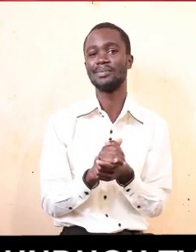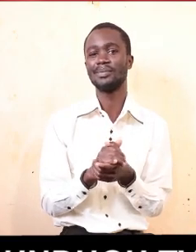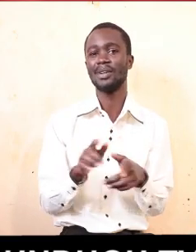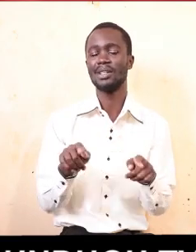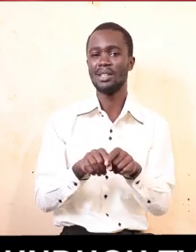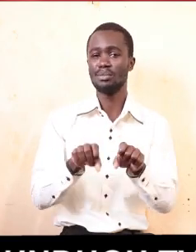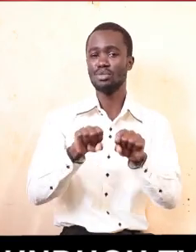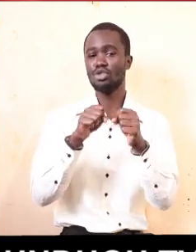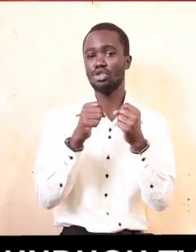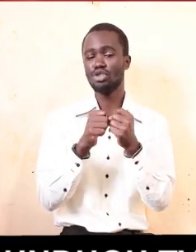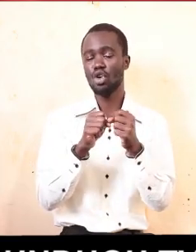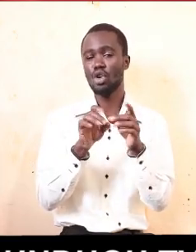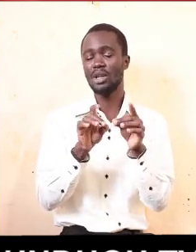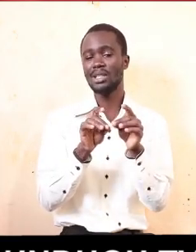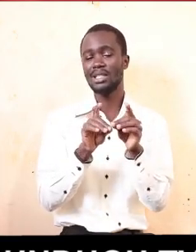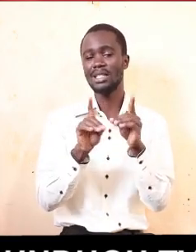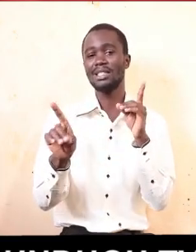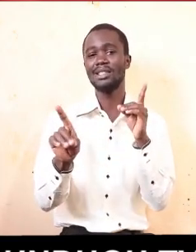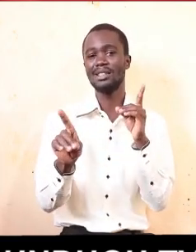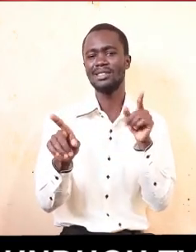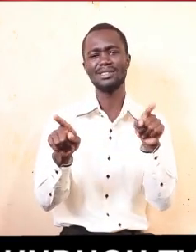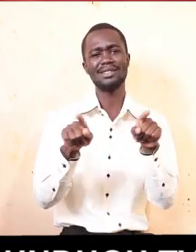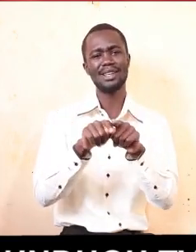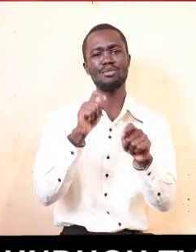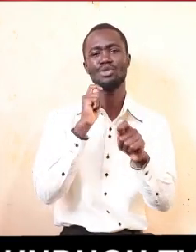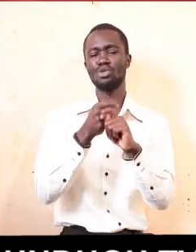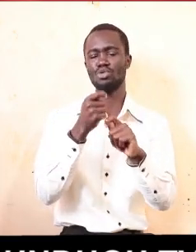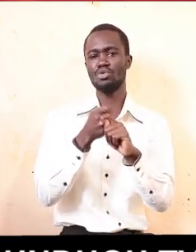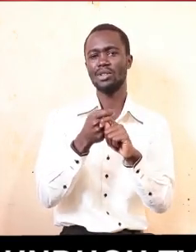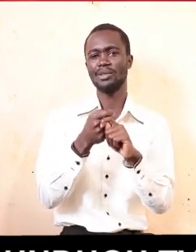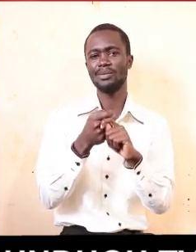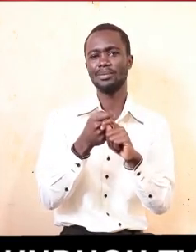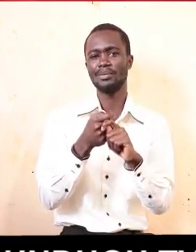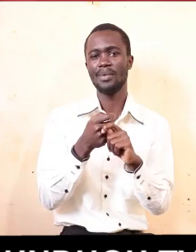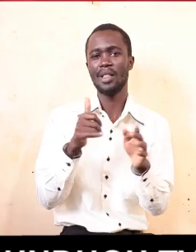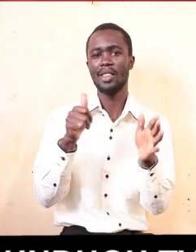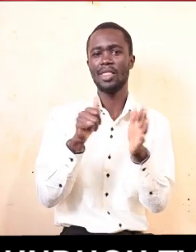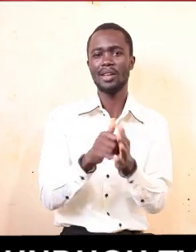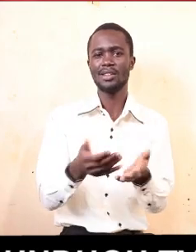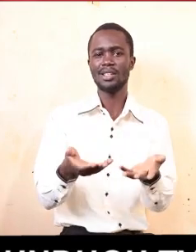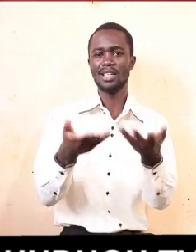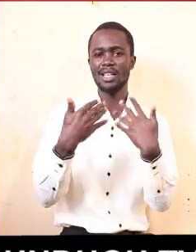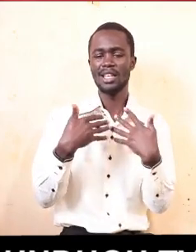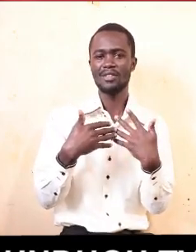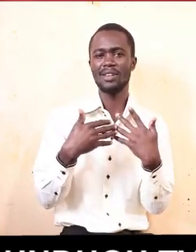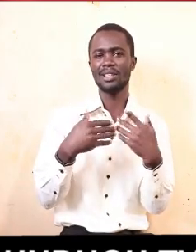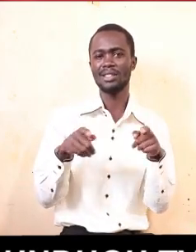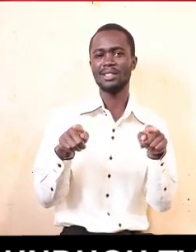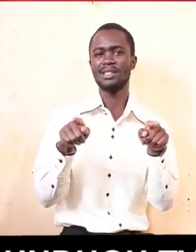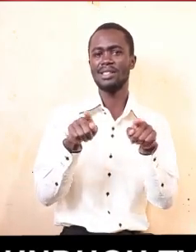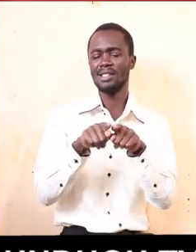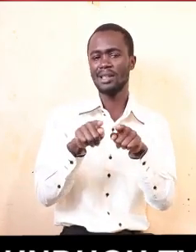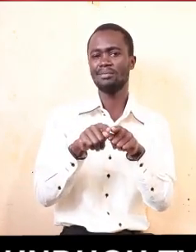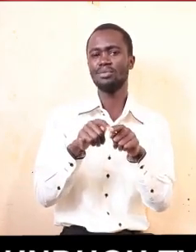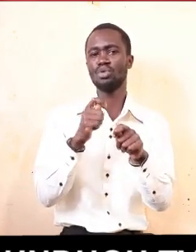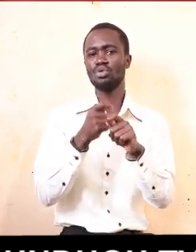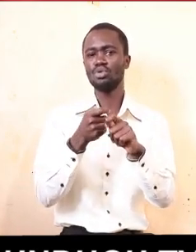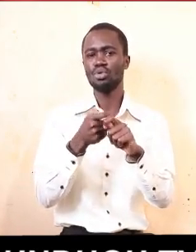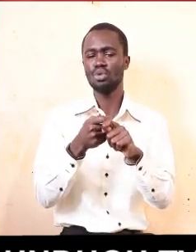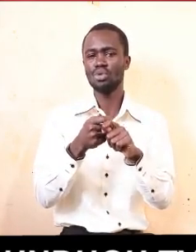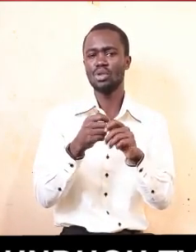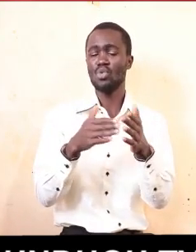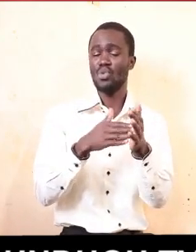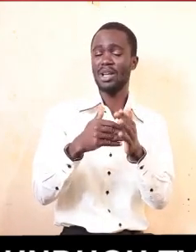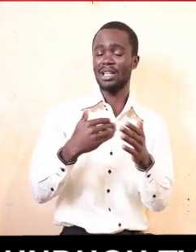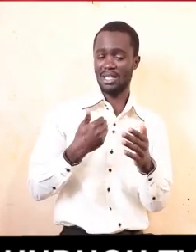social distance ni silaha. Kwa hivyo tumepewa hizo kama silaha, ijapokuwa tu wanyonge. Na tukisimama